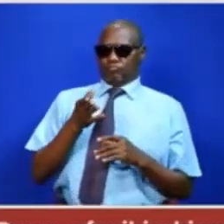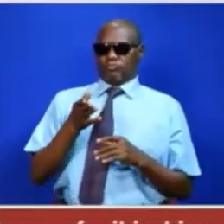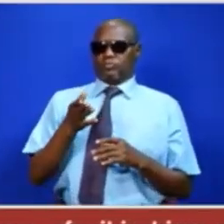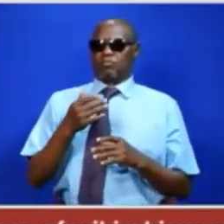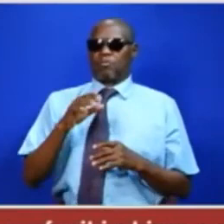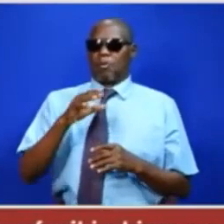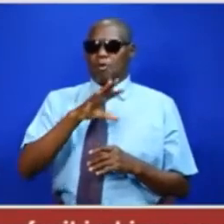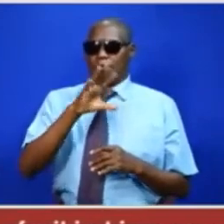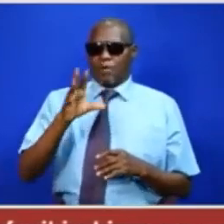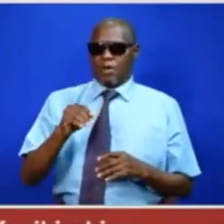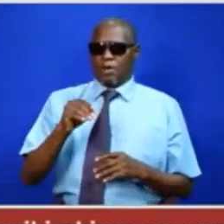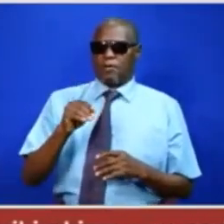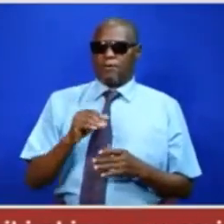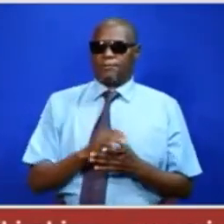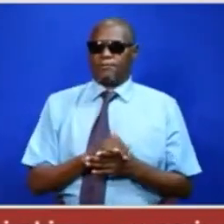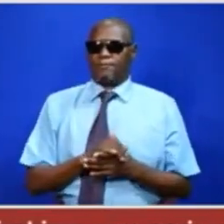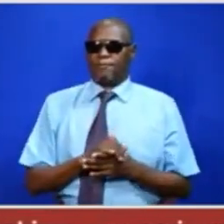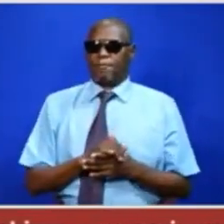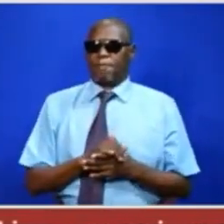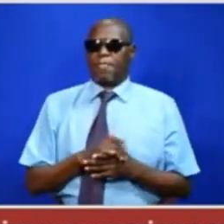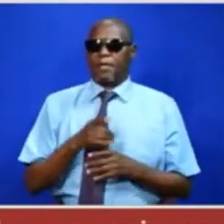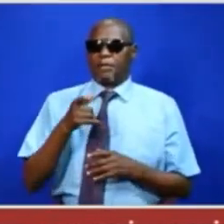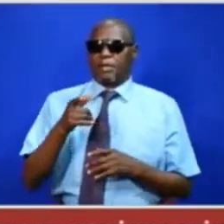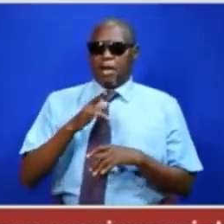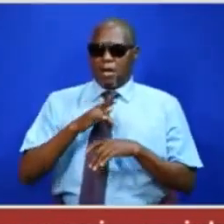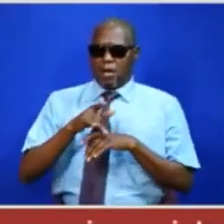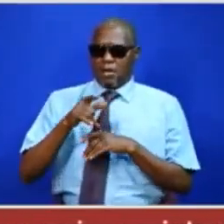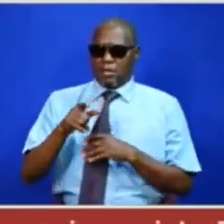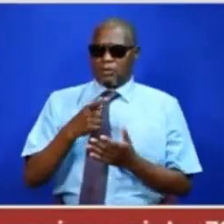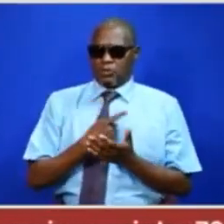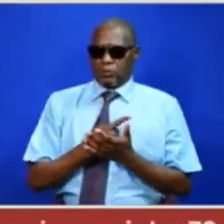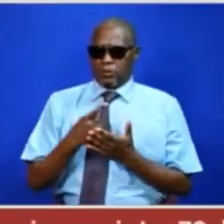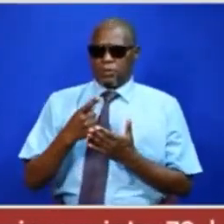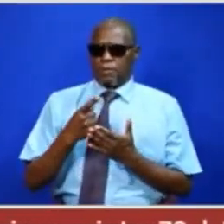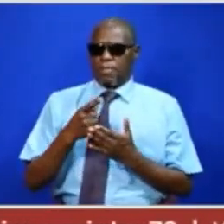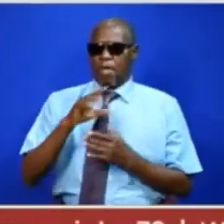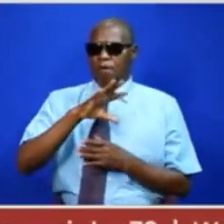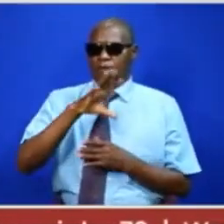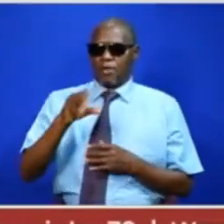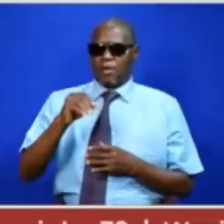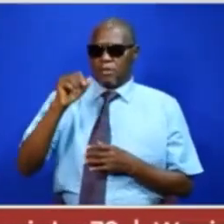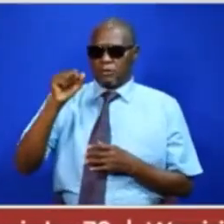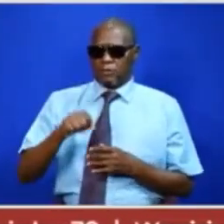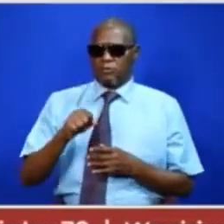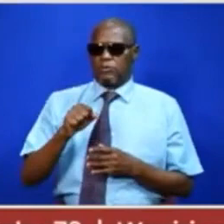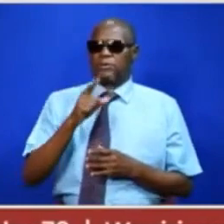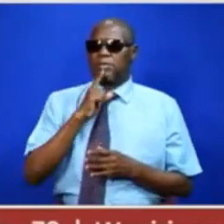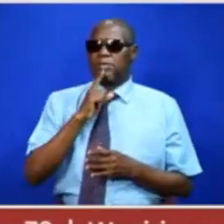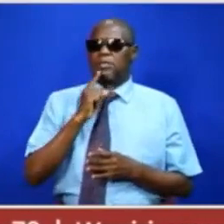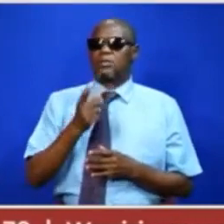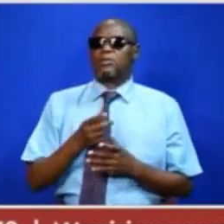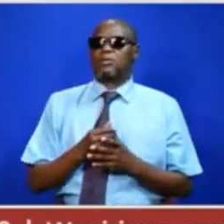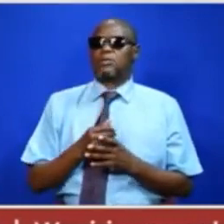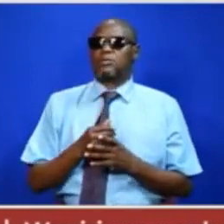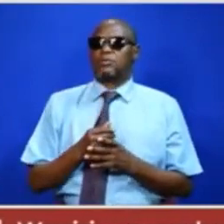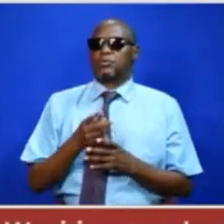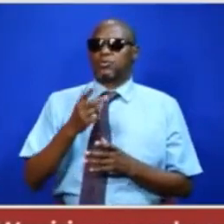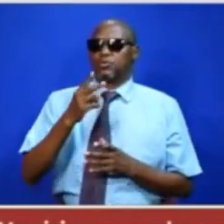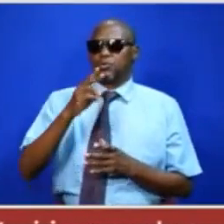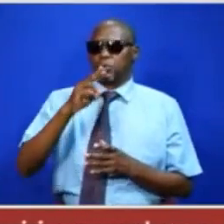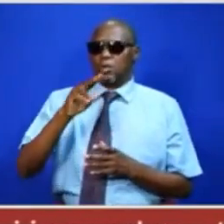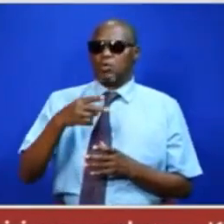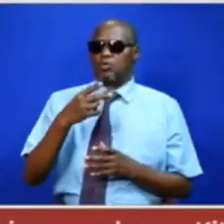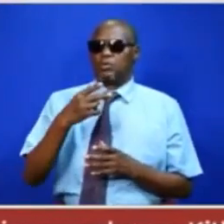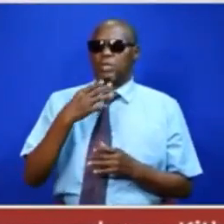mwa Afrika. Mapema wiki hii, Afrika Kusini ilikuwa imesema kuwa itatuma wanajeshi 2,900 ili kusaidia